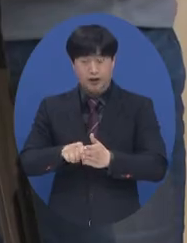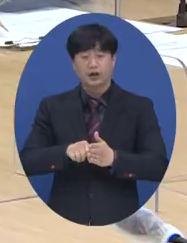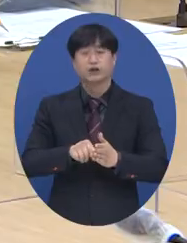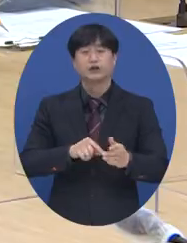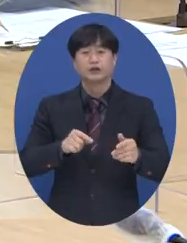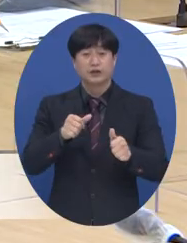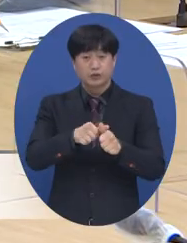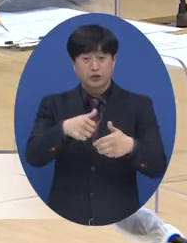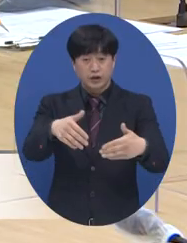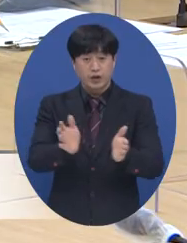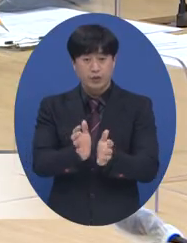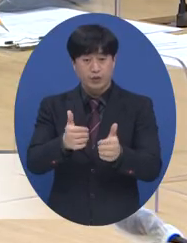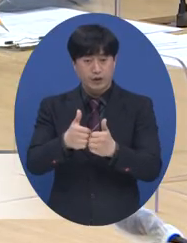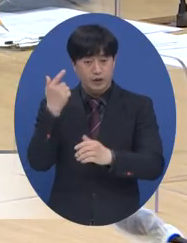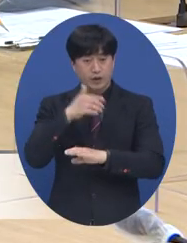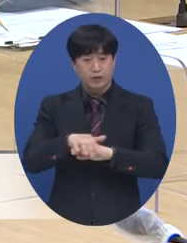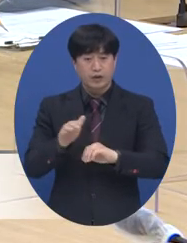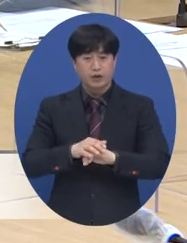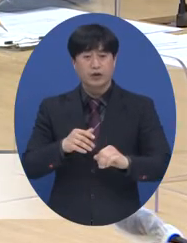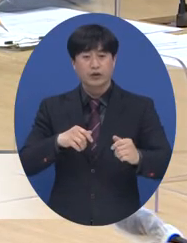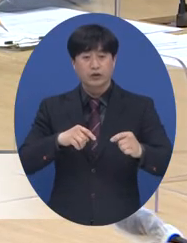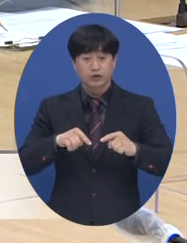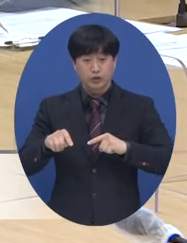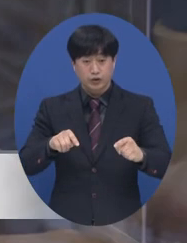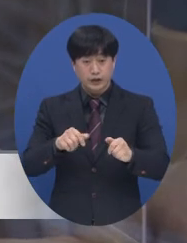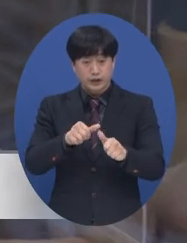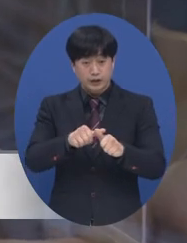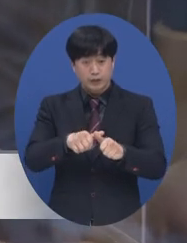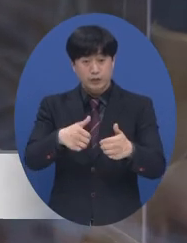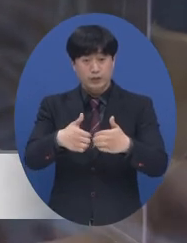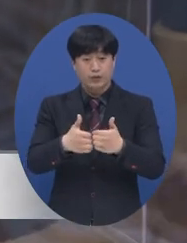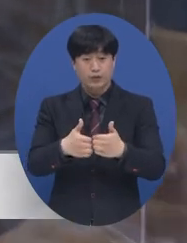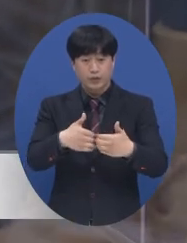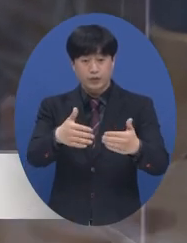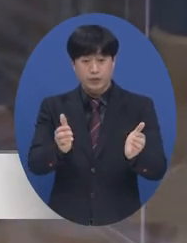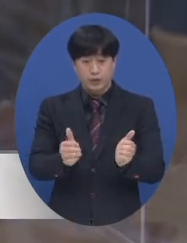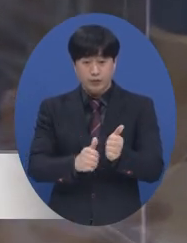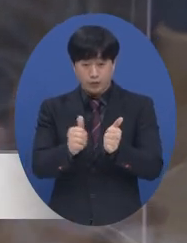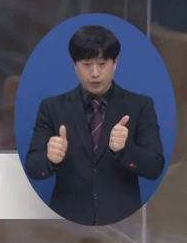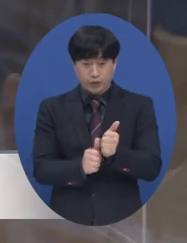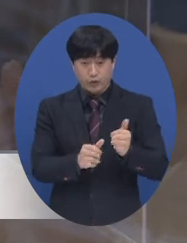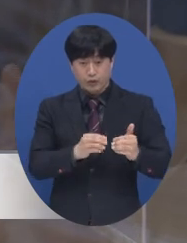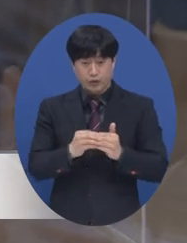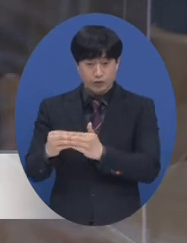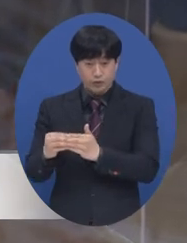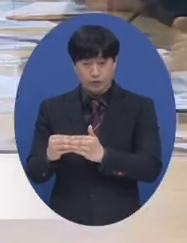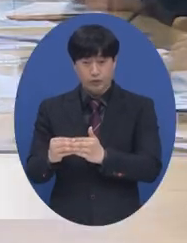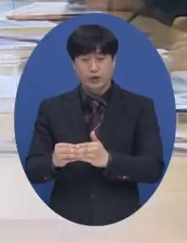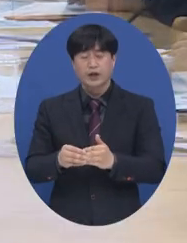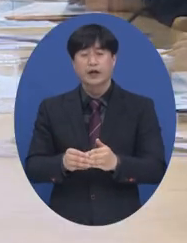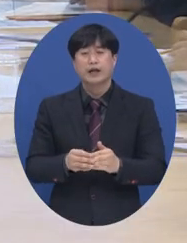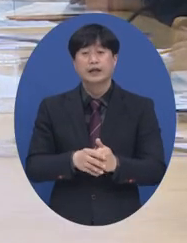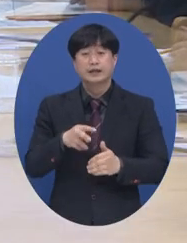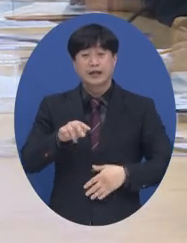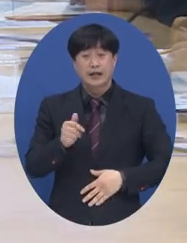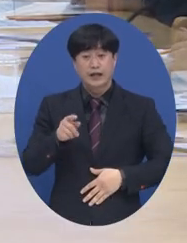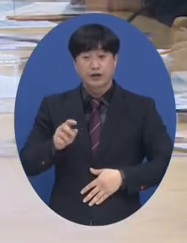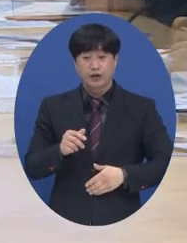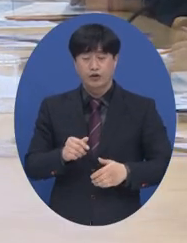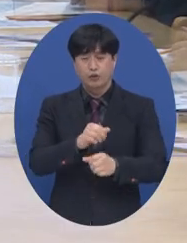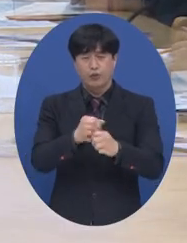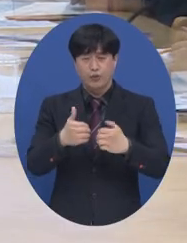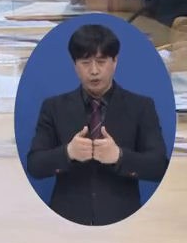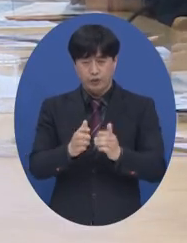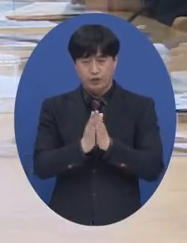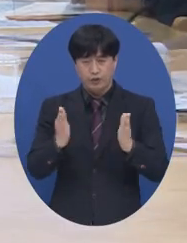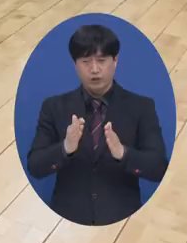해외 또한 정책 점 은 위원회 주도로 산학연 세미나 를 열어 인공지능 기술 네트워크 구축과 관련 사업 구체화 의